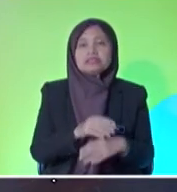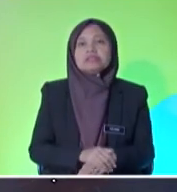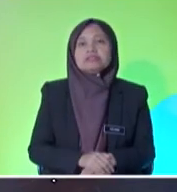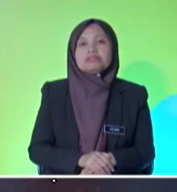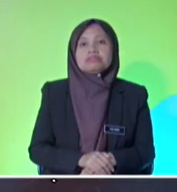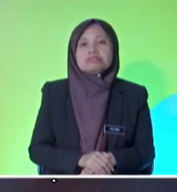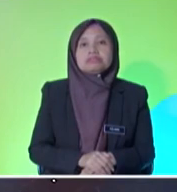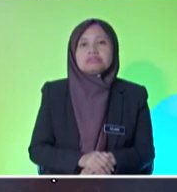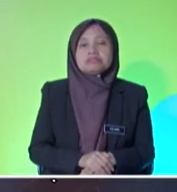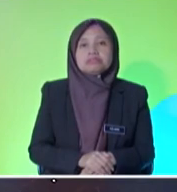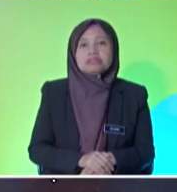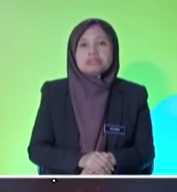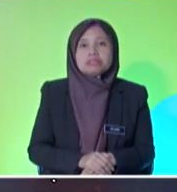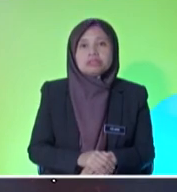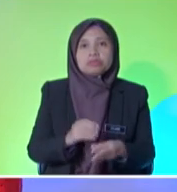oke